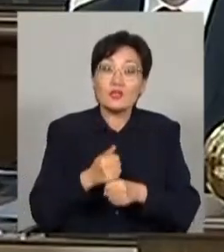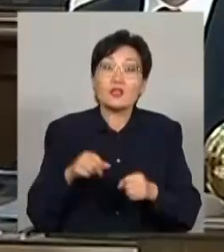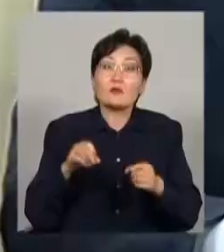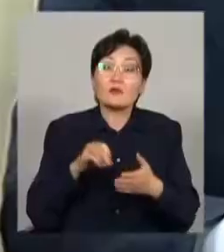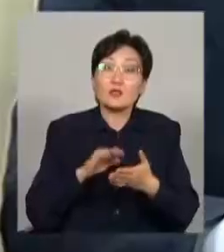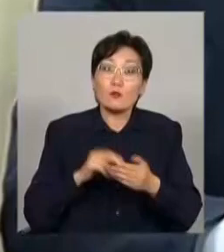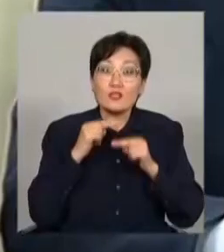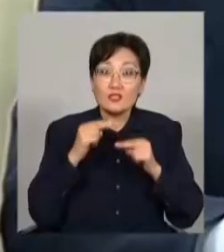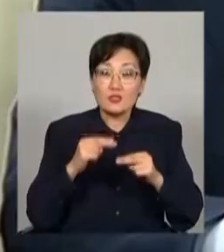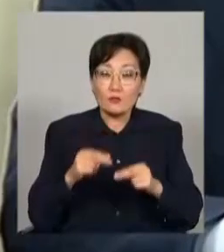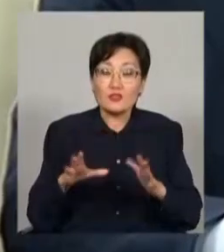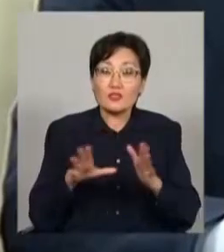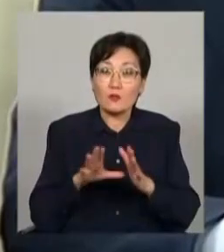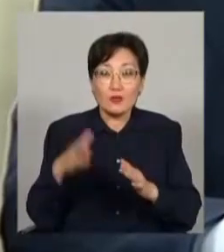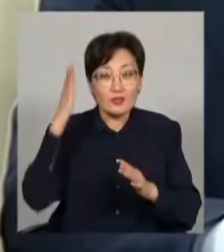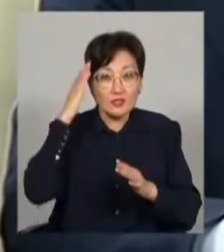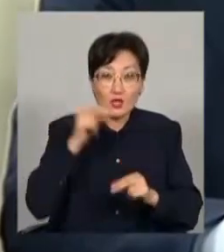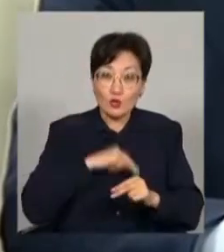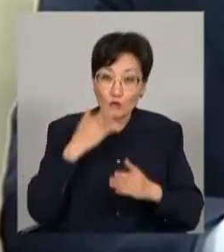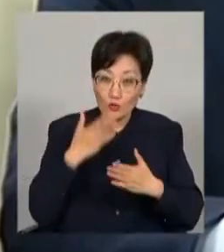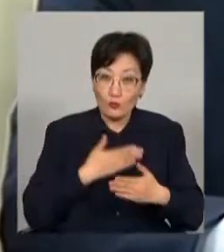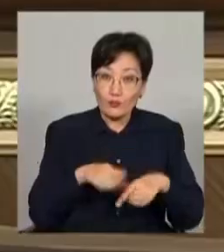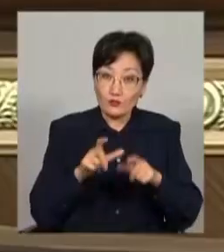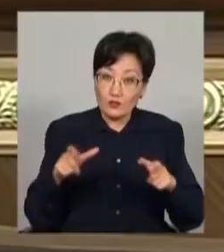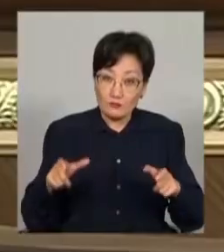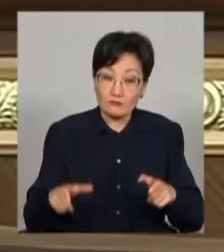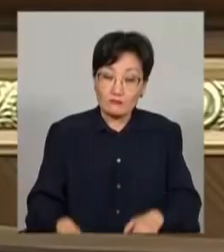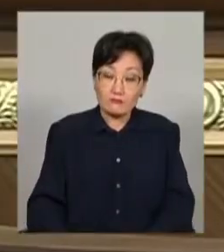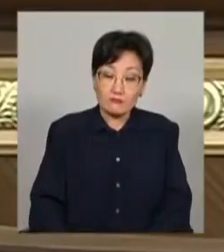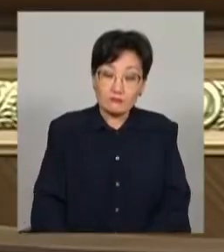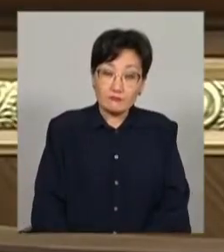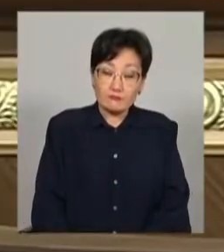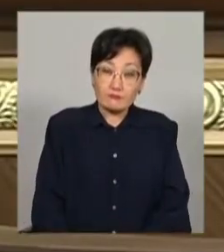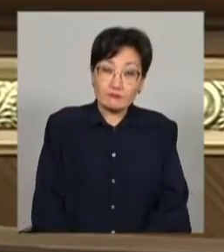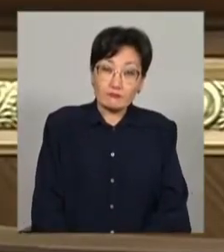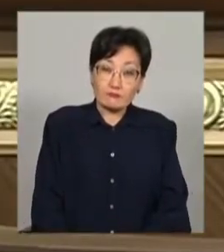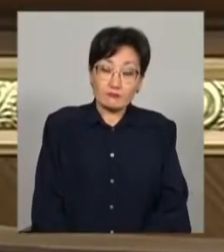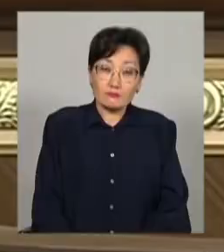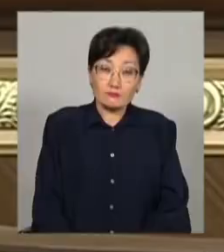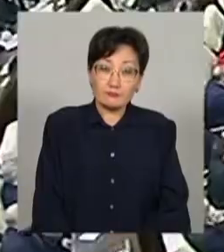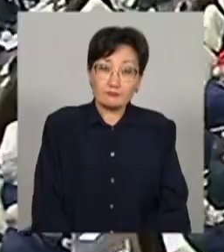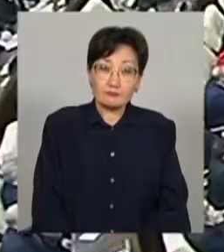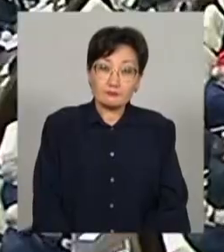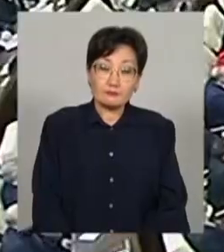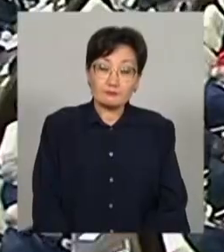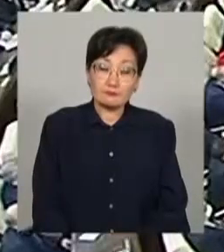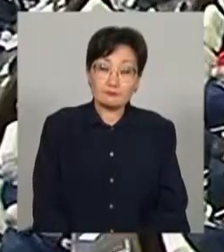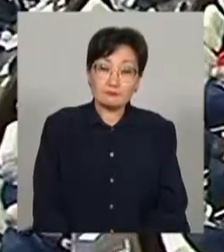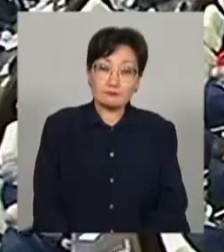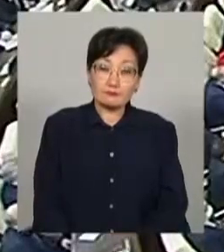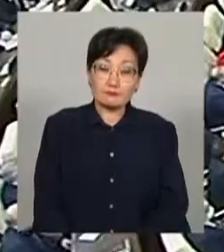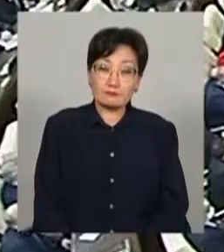необходимо сделать на энергию талант и трудолюбие людей она роман зенов телеканал алматы при поддержке телерадио комплекса